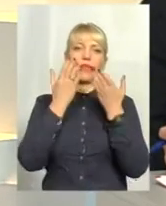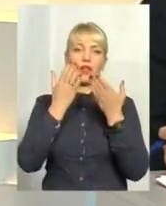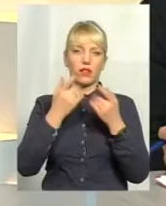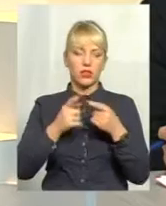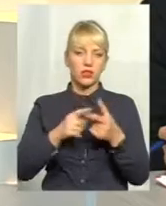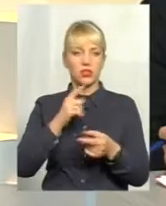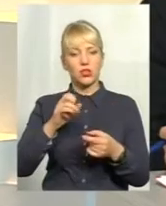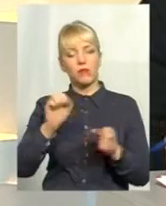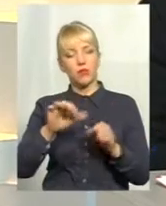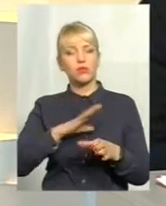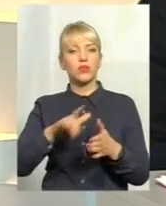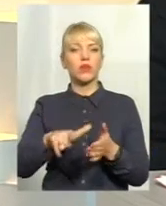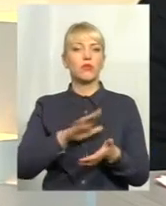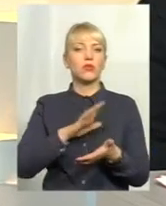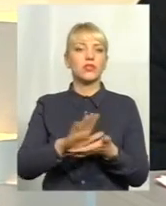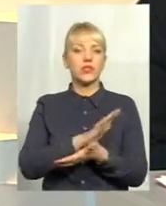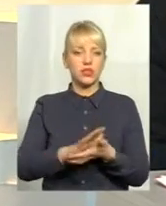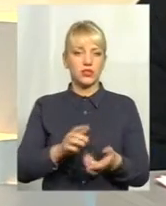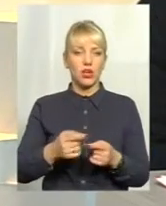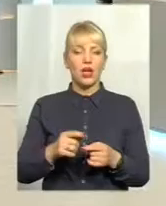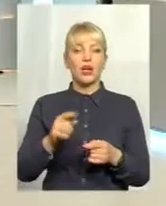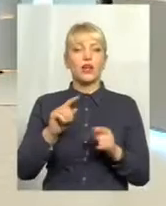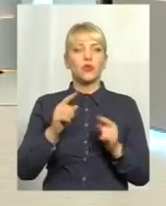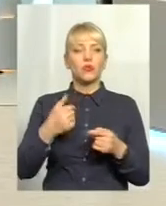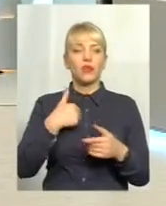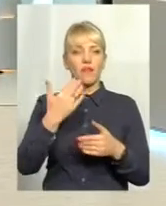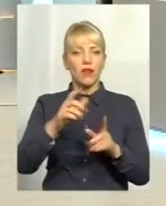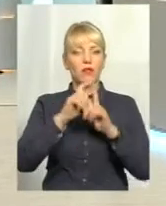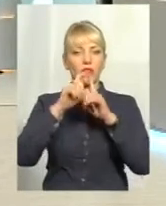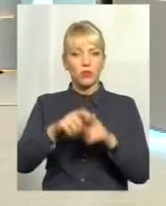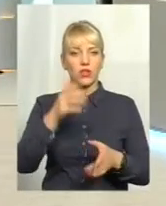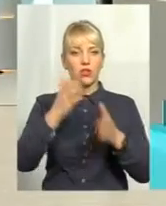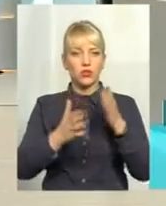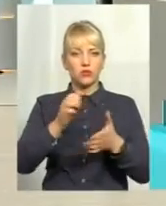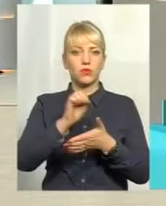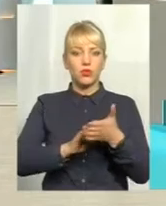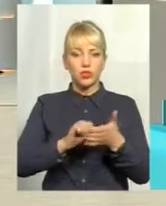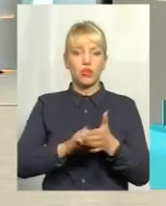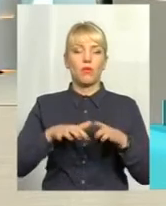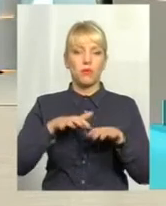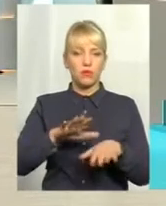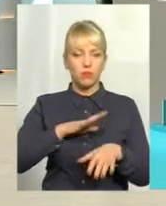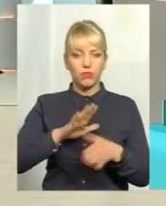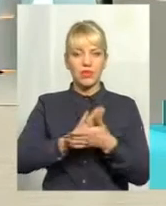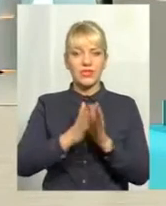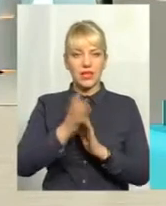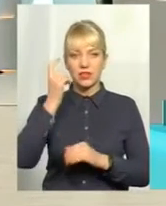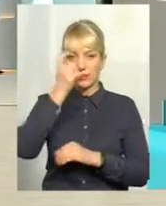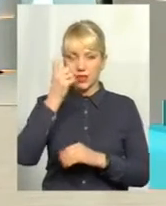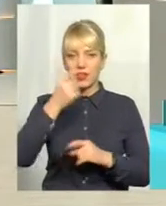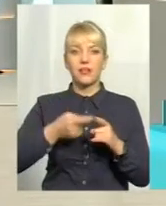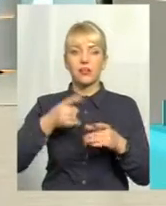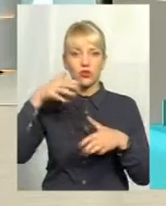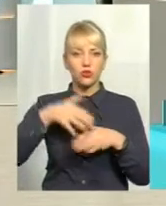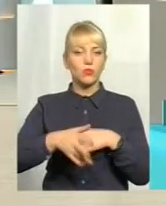було слизько. Ну от тому я і сказав, що це якщо процедура засвідчення. Якщо ми говоримо, що причиною падіння був стан сп'яніння, то зрозуміло, що ніхто